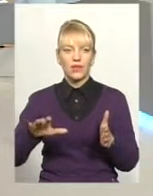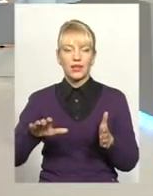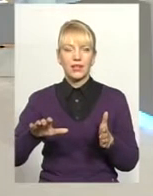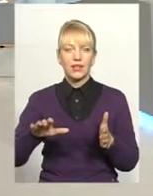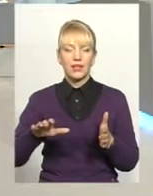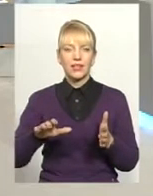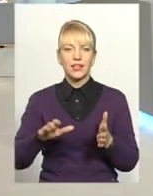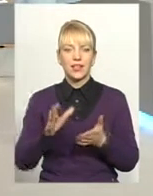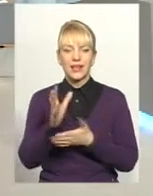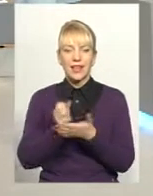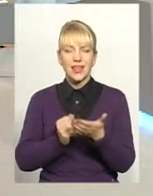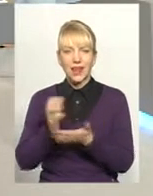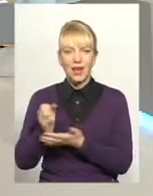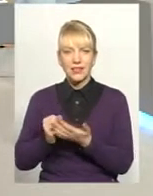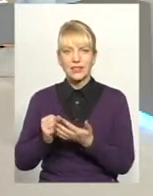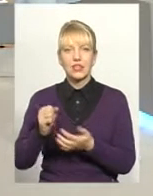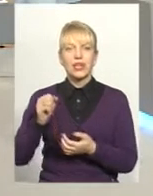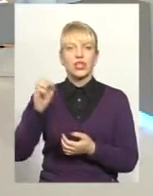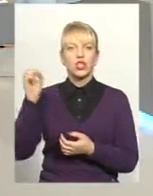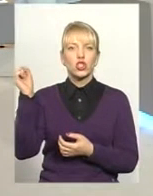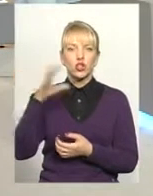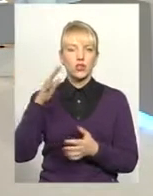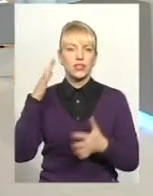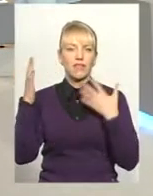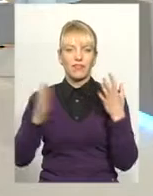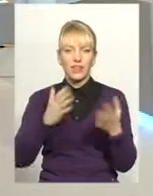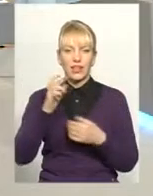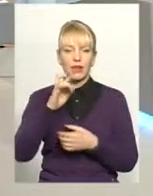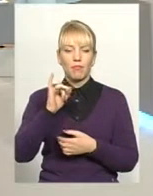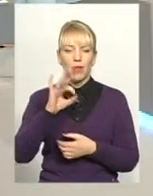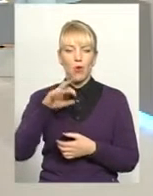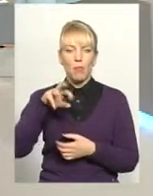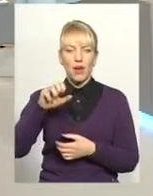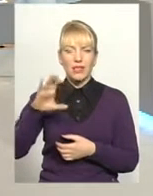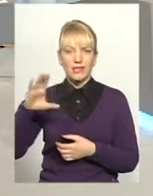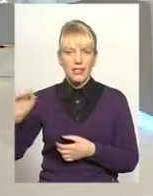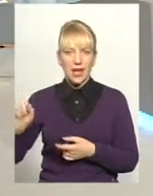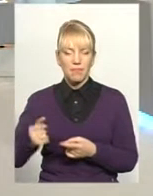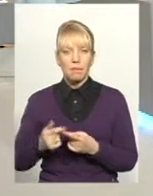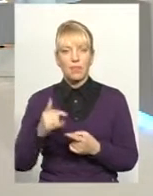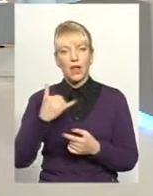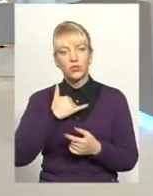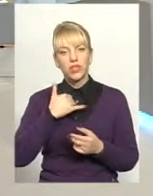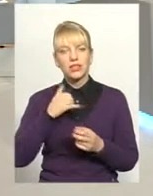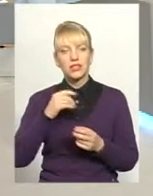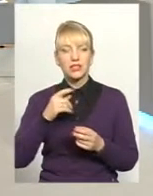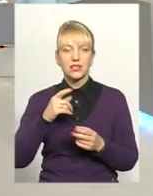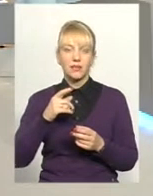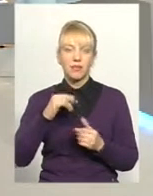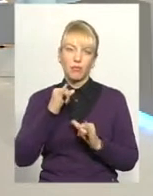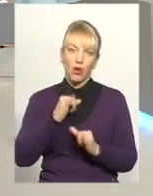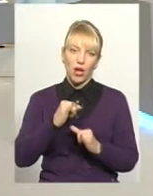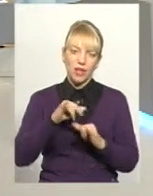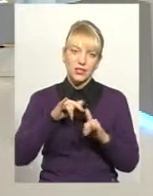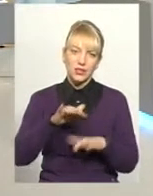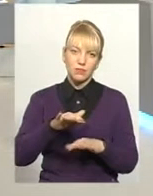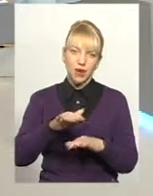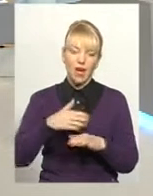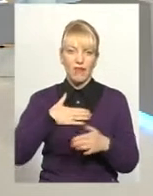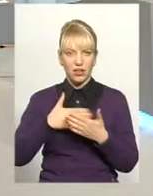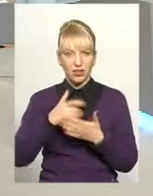енергогенерації з вітру, сонця та біомаси. У нас із такою громадською активністю геть кепські справи? Чи, можливо, ви знаєте